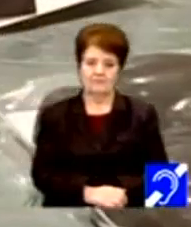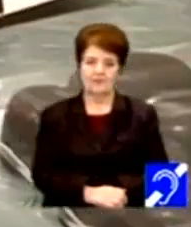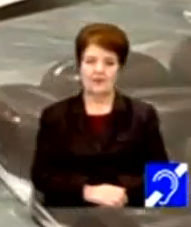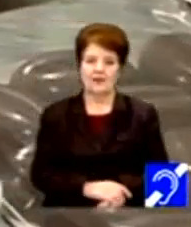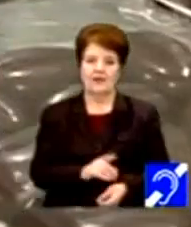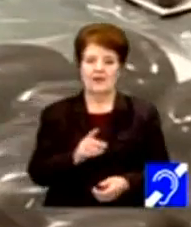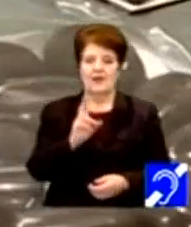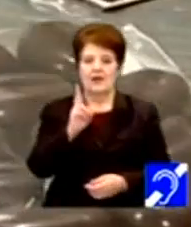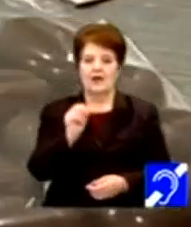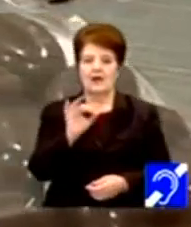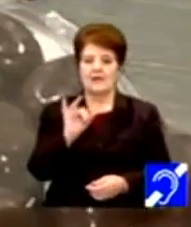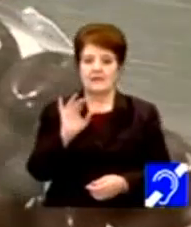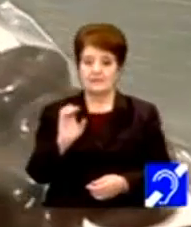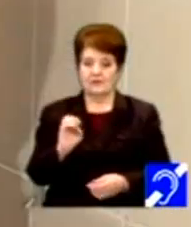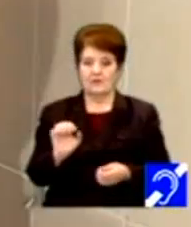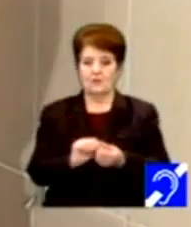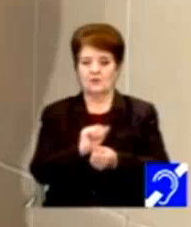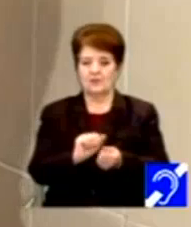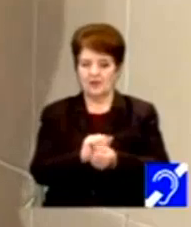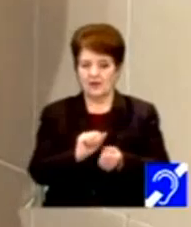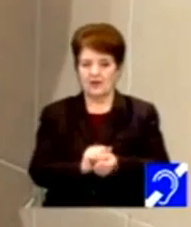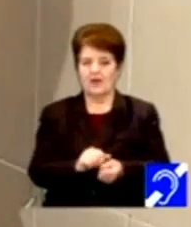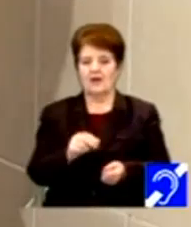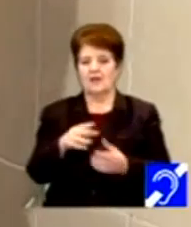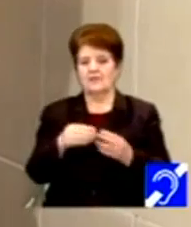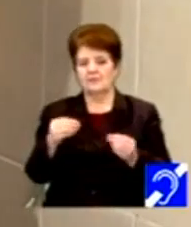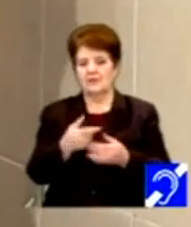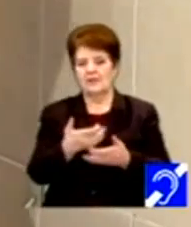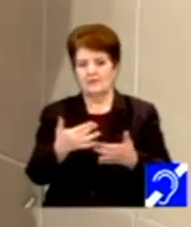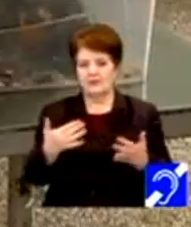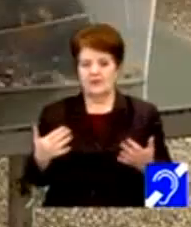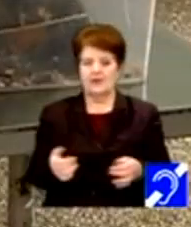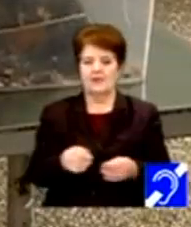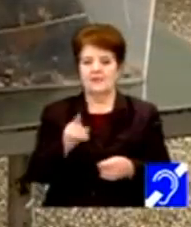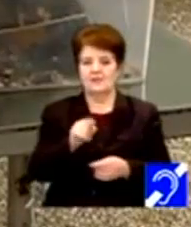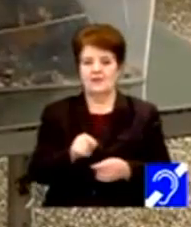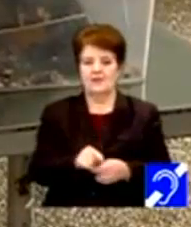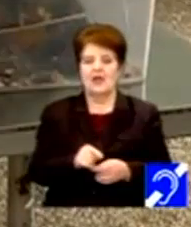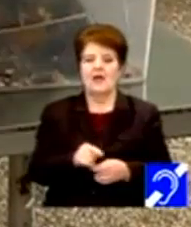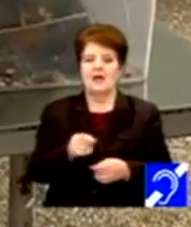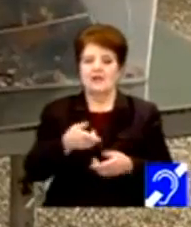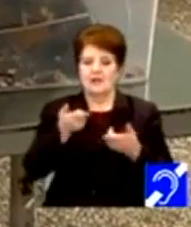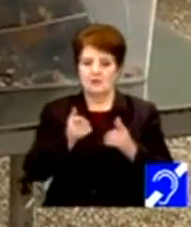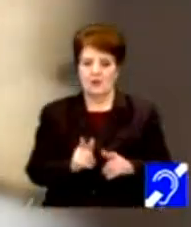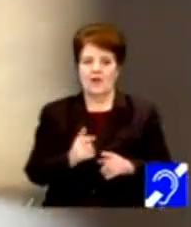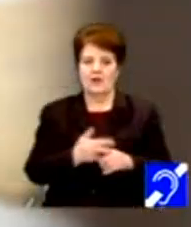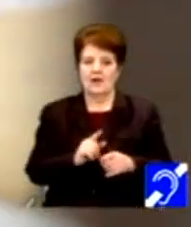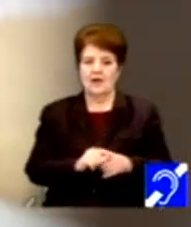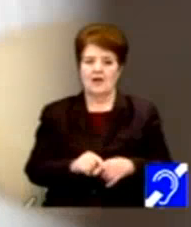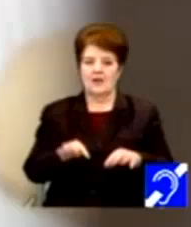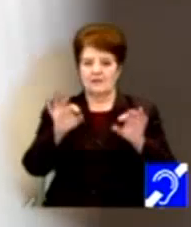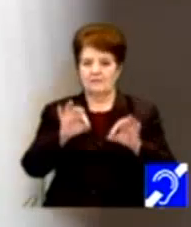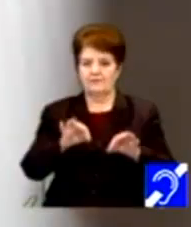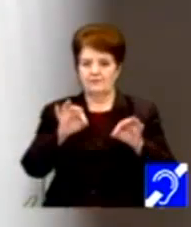Caise uscate, prune, piersici, gutui, rechițele, nuci și semințe sunt doar câteva din ingredientele naturale care, scăldate în